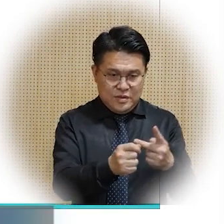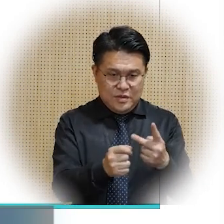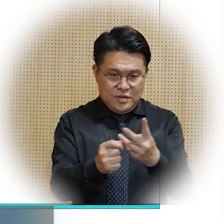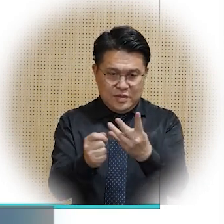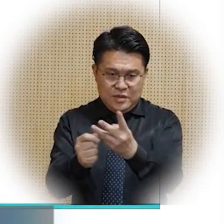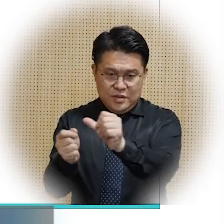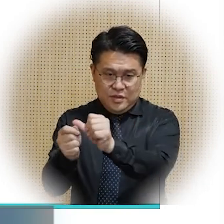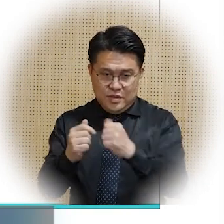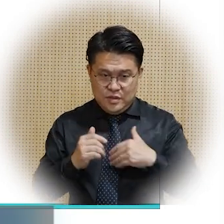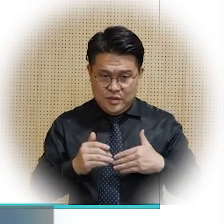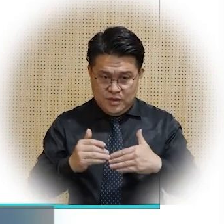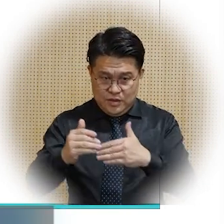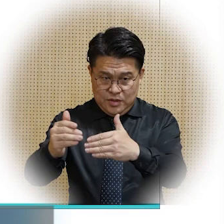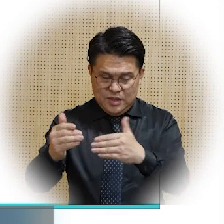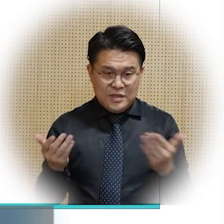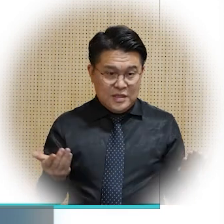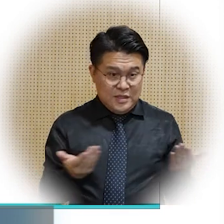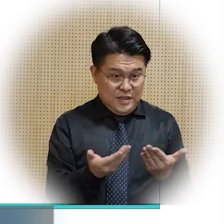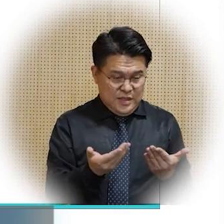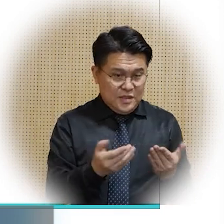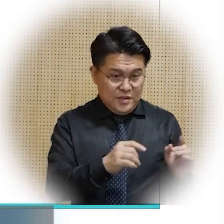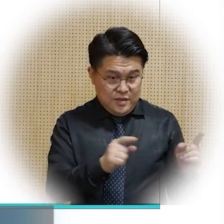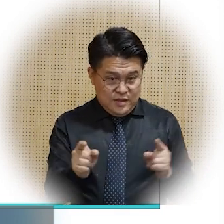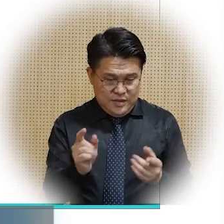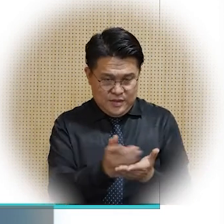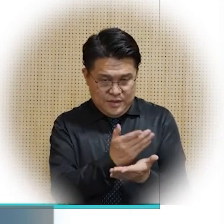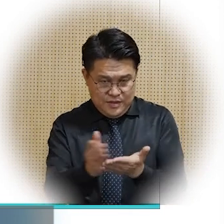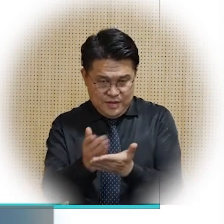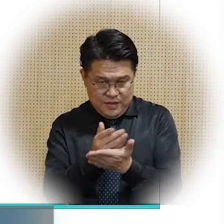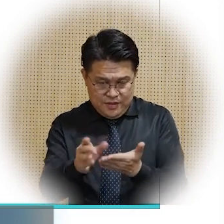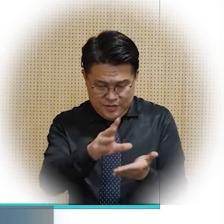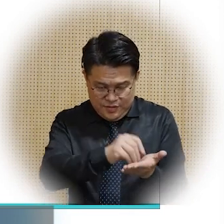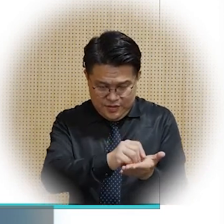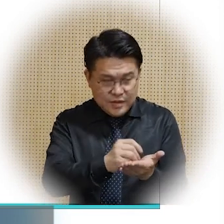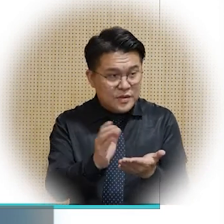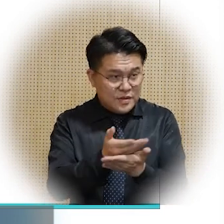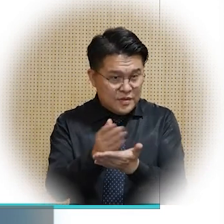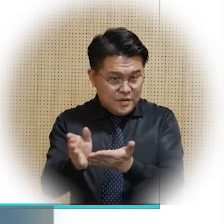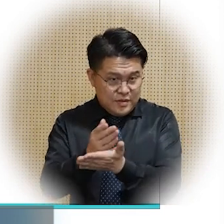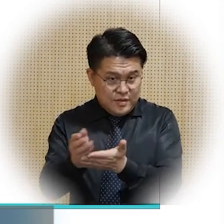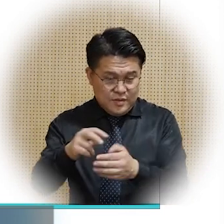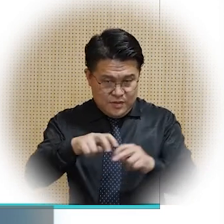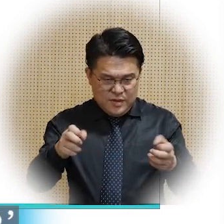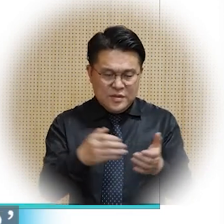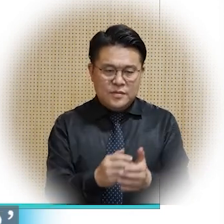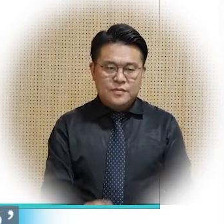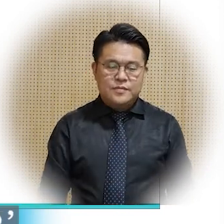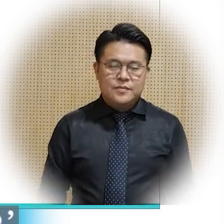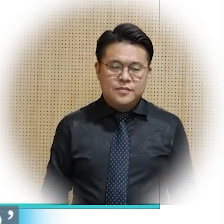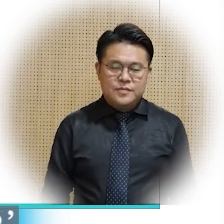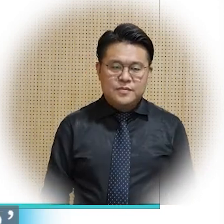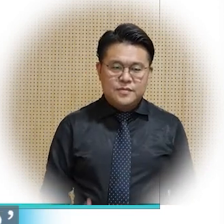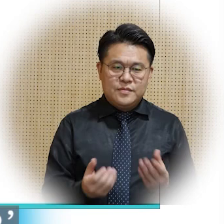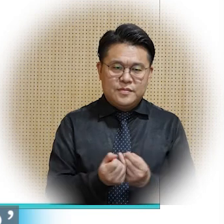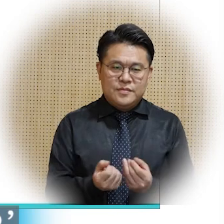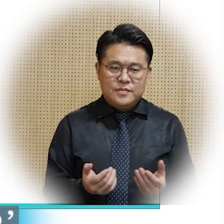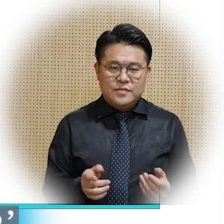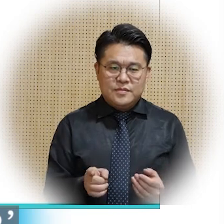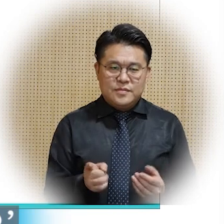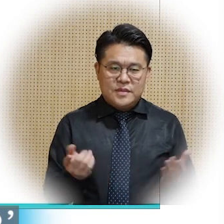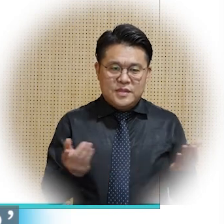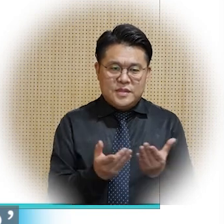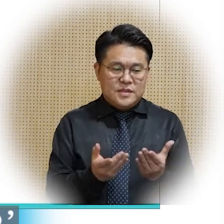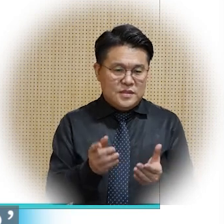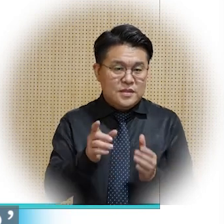있는 1단계부터 5단계까지의 단계, 그러니까 미케닉 직무를 과제 분석한 거라고 보시면 될 것 같아요. 그러니까